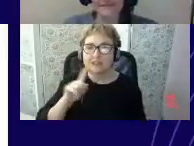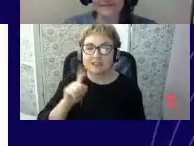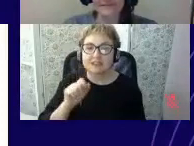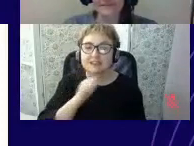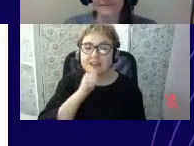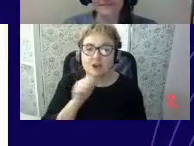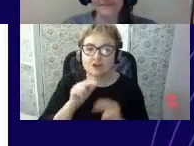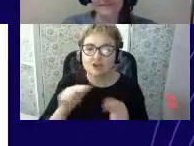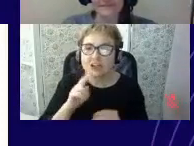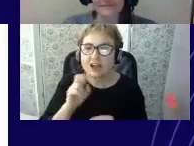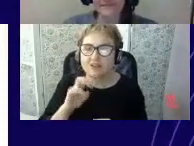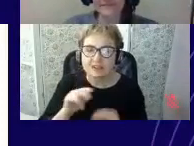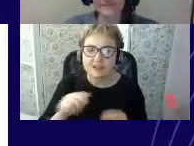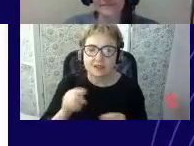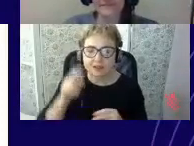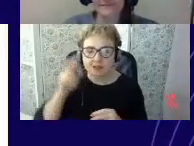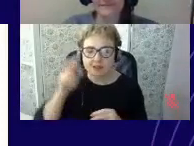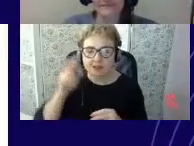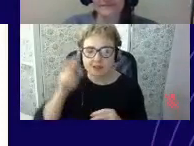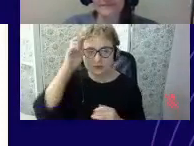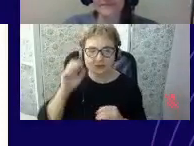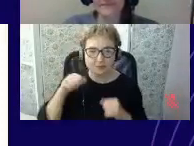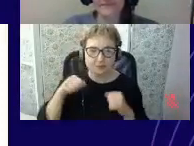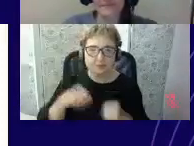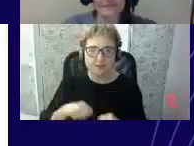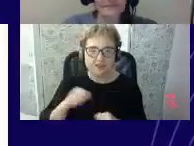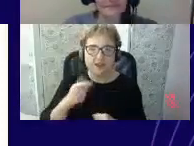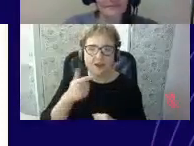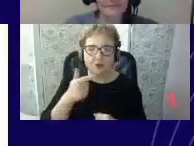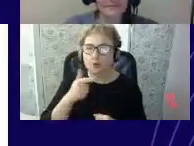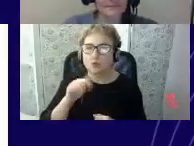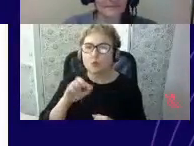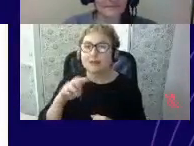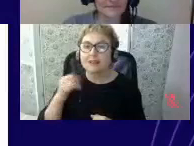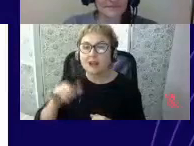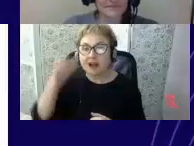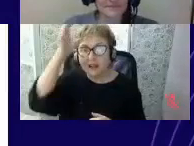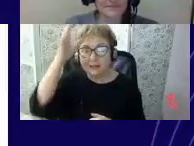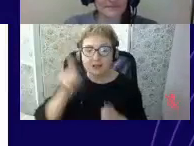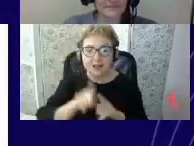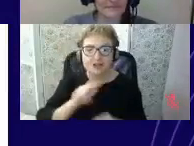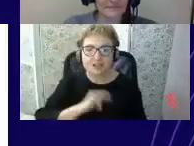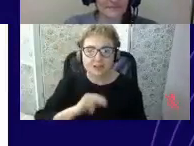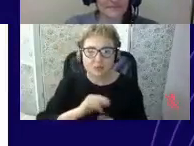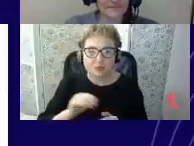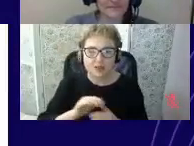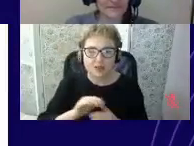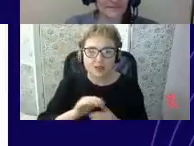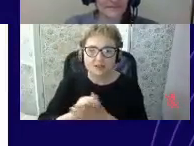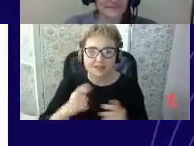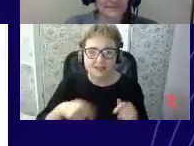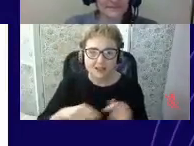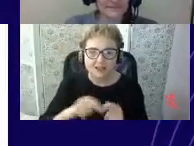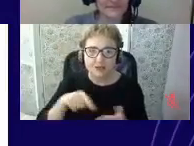старший преподаватель кафедры теории и истории государства и права в Самарском гуманитарной академии, также сотрудник Ассоциации Десницы